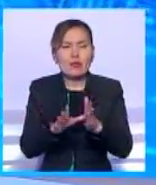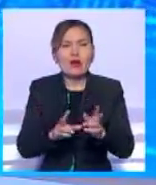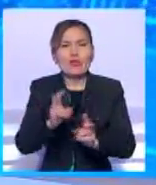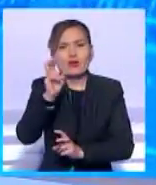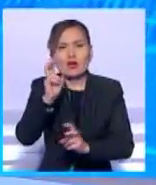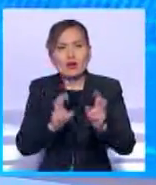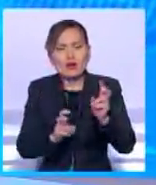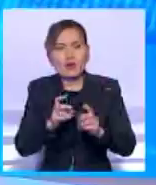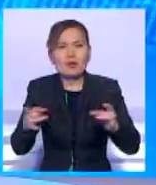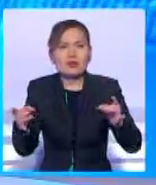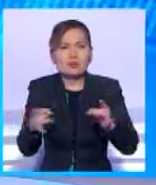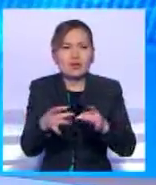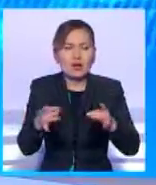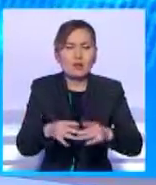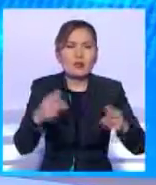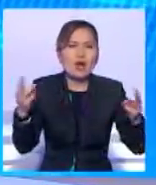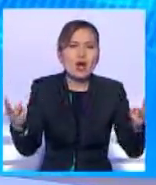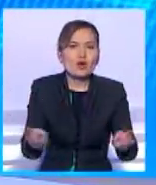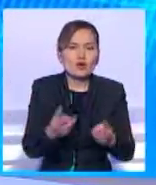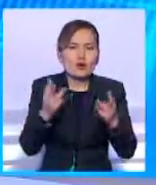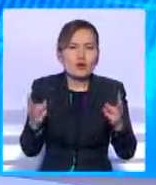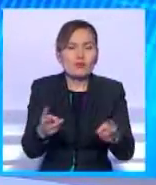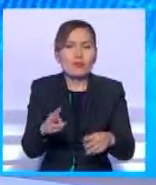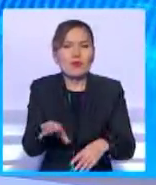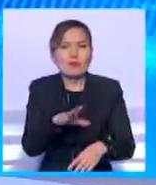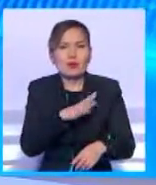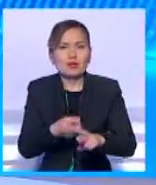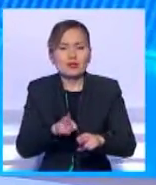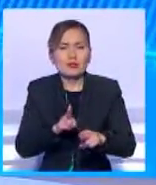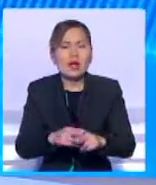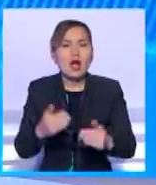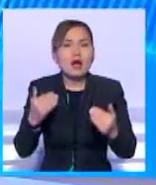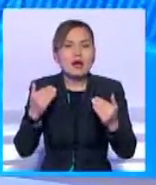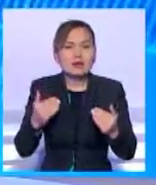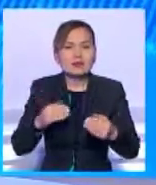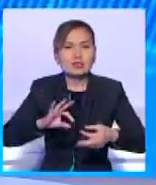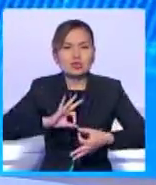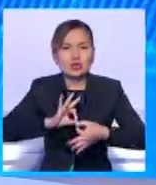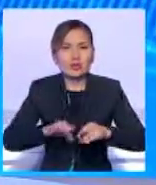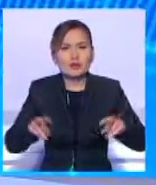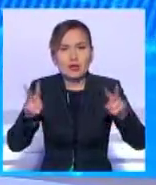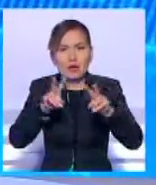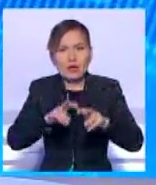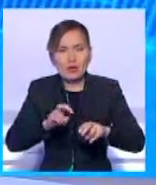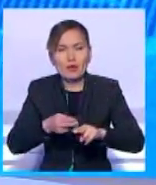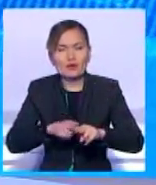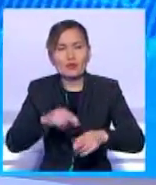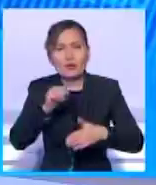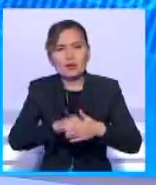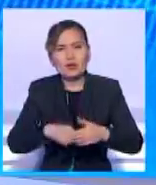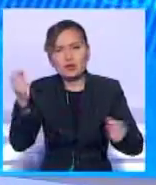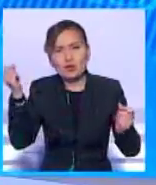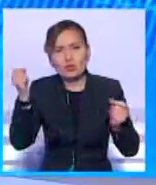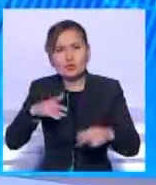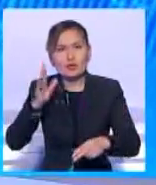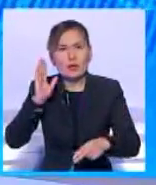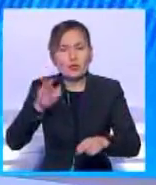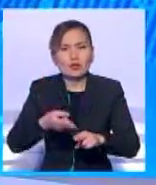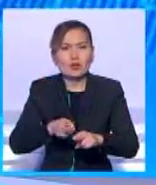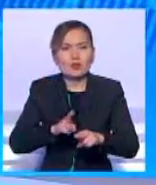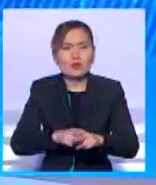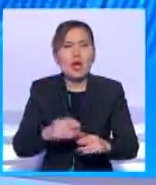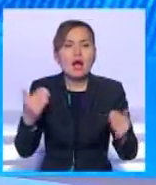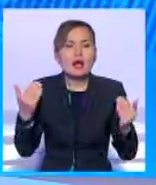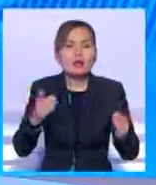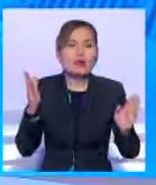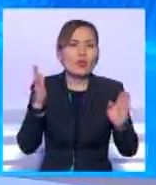ақаудан станциядағы реактор ұлттық энергетикалық жүйеден ажырап қалған. Жауапты компания төтенше жағдайдың ядролық қауіпсіздікке ешқандай әсері жоқ екен,